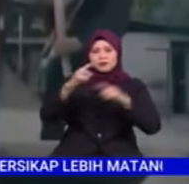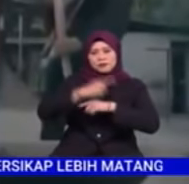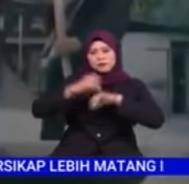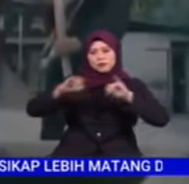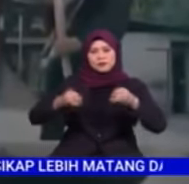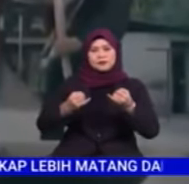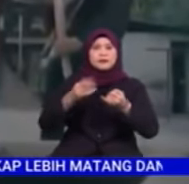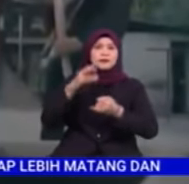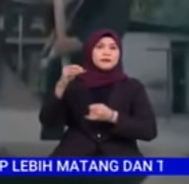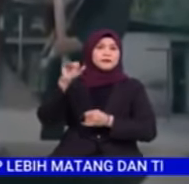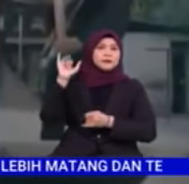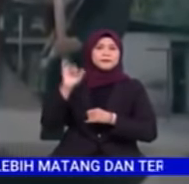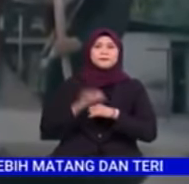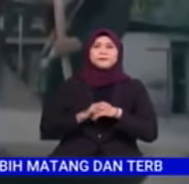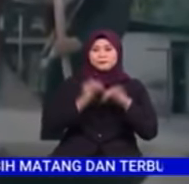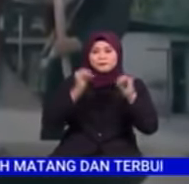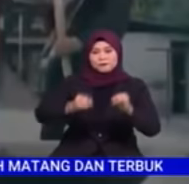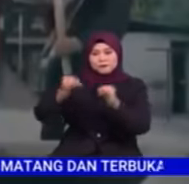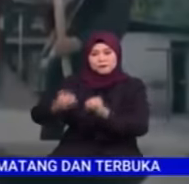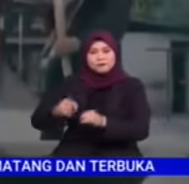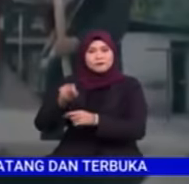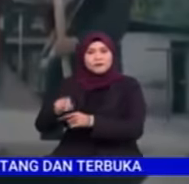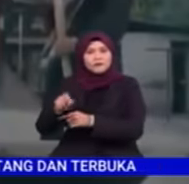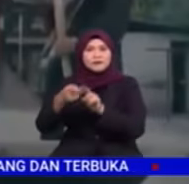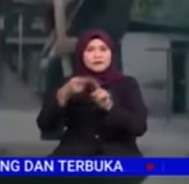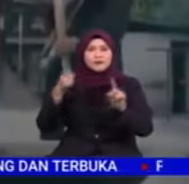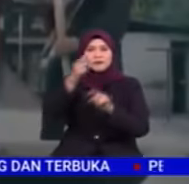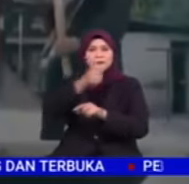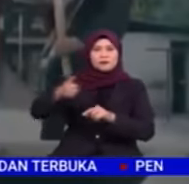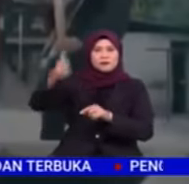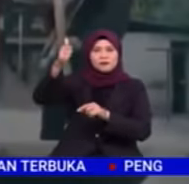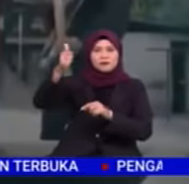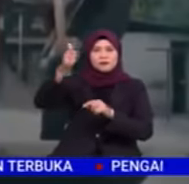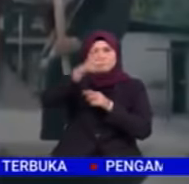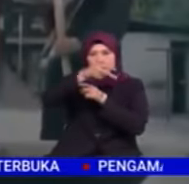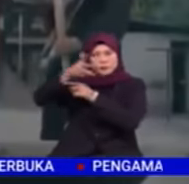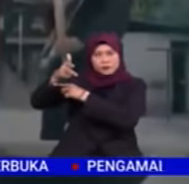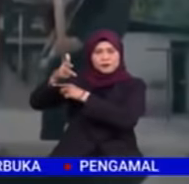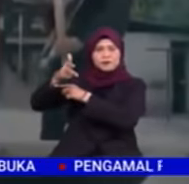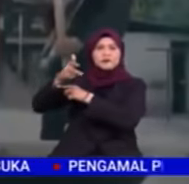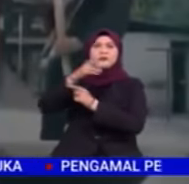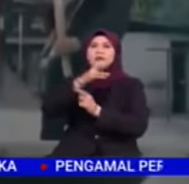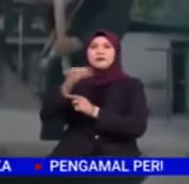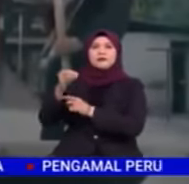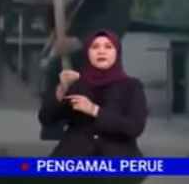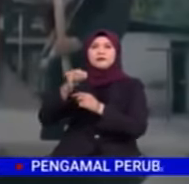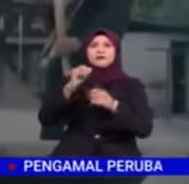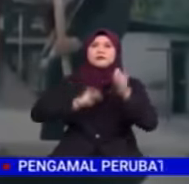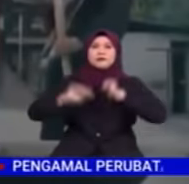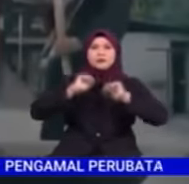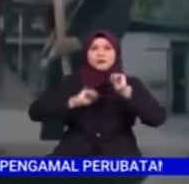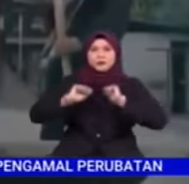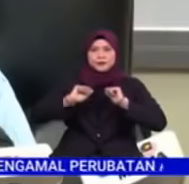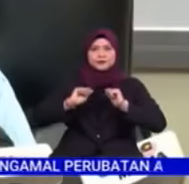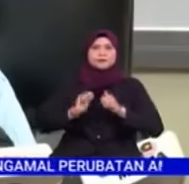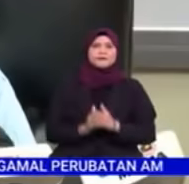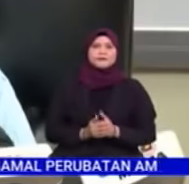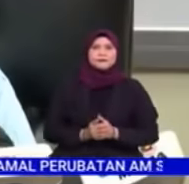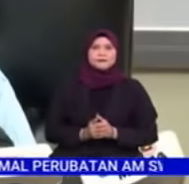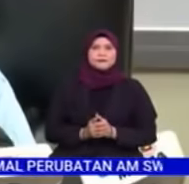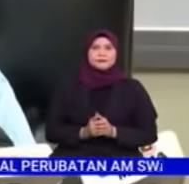smallow ke semua individu tersebut terdiri daripada pengarang produksi juru kamera serta para pelakunya